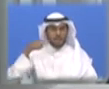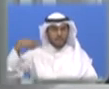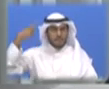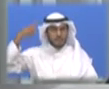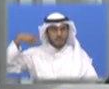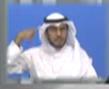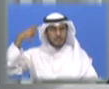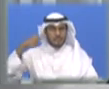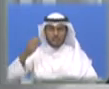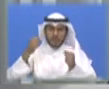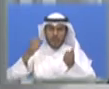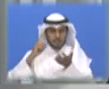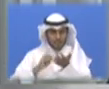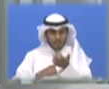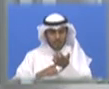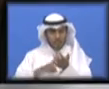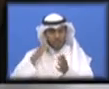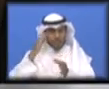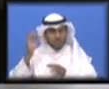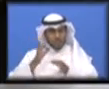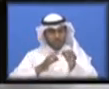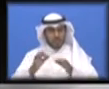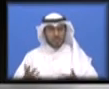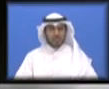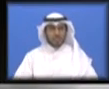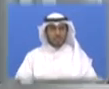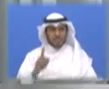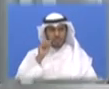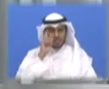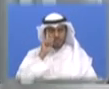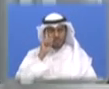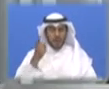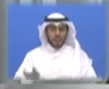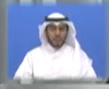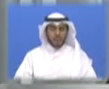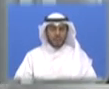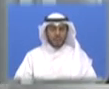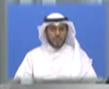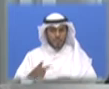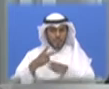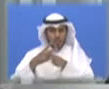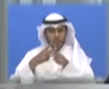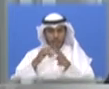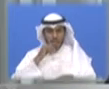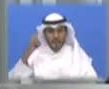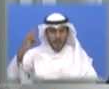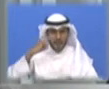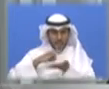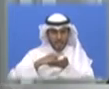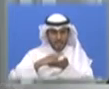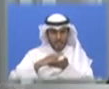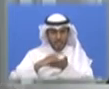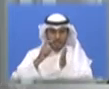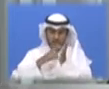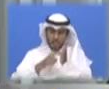مدى جديتها فعلا في العودة إلى دولة الكويت. هذا حق سيادي لهم في إرجاع من لا يرغبون في دخوله إذا كان مخالف لقانون